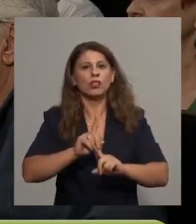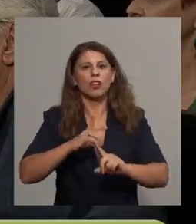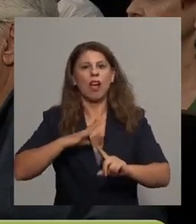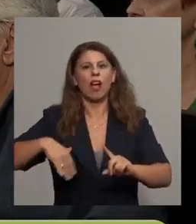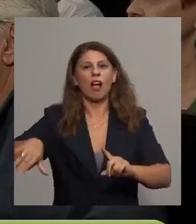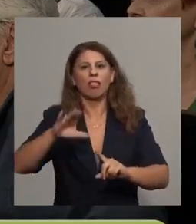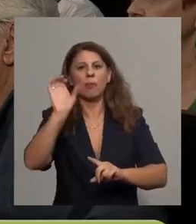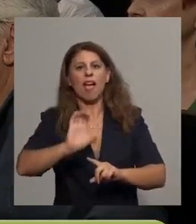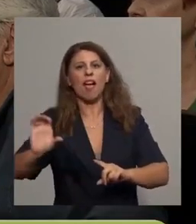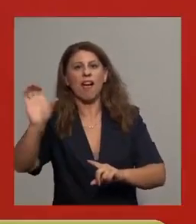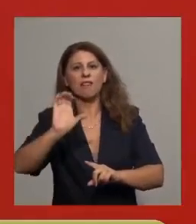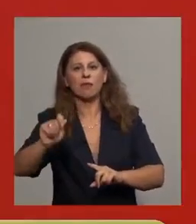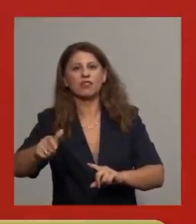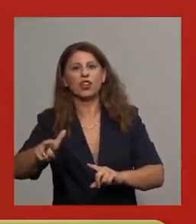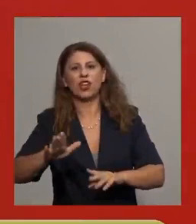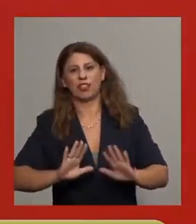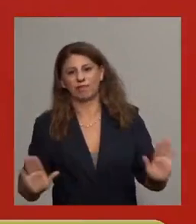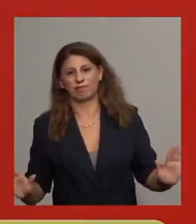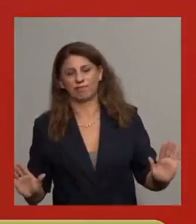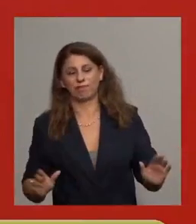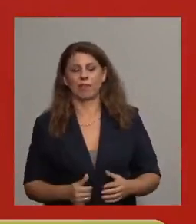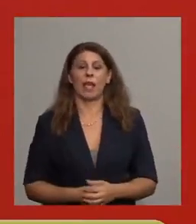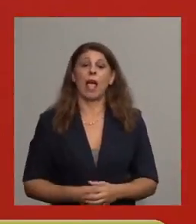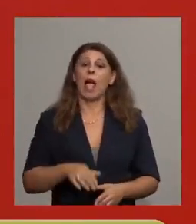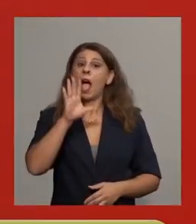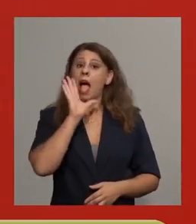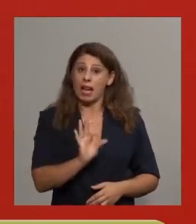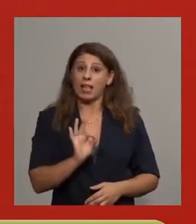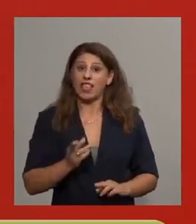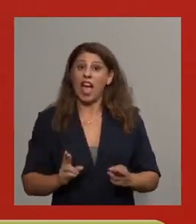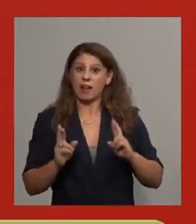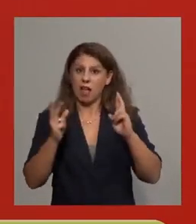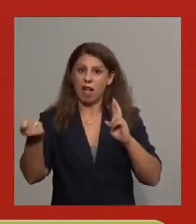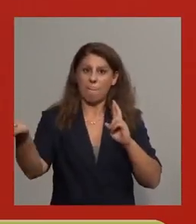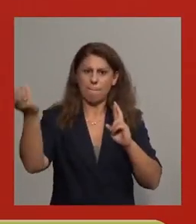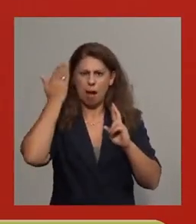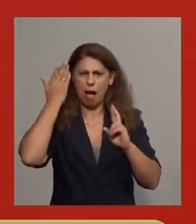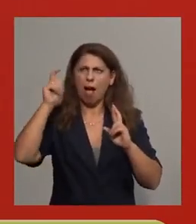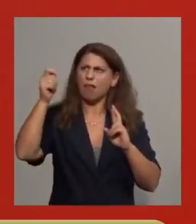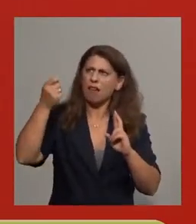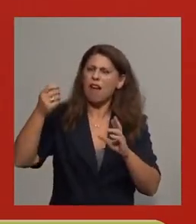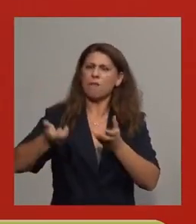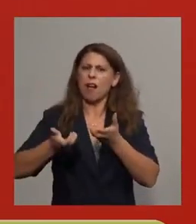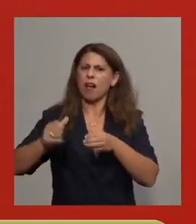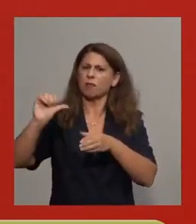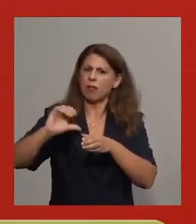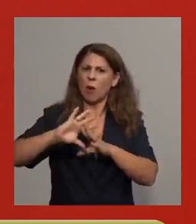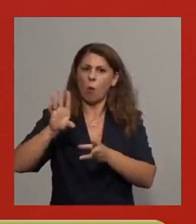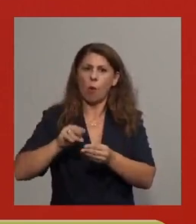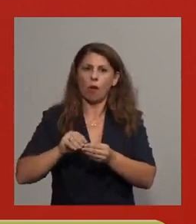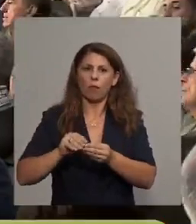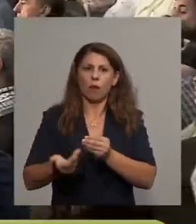είναι ότι η έκρηξη των τιμών της ενέργειας ξεκίνησε πολύ πριν την